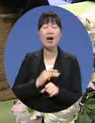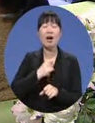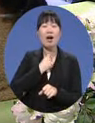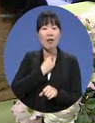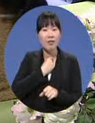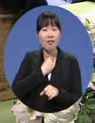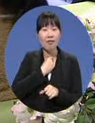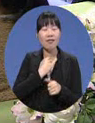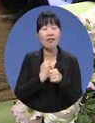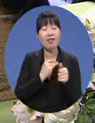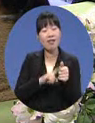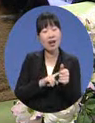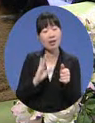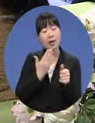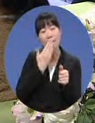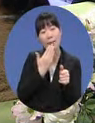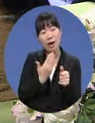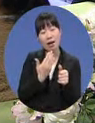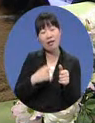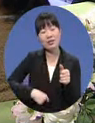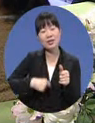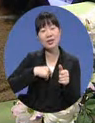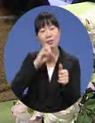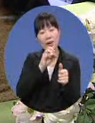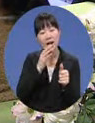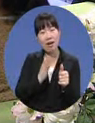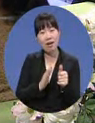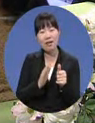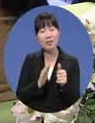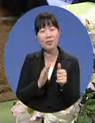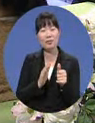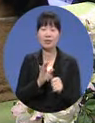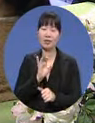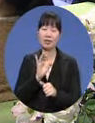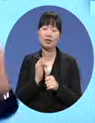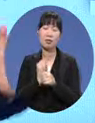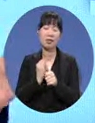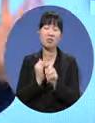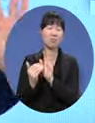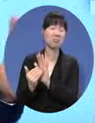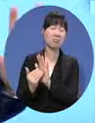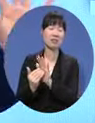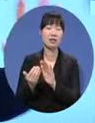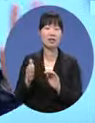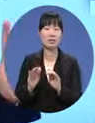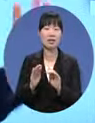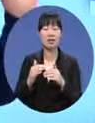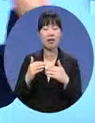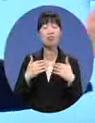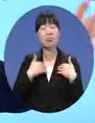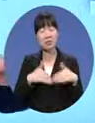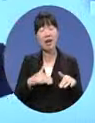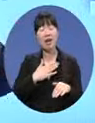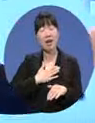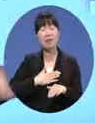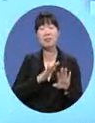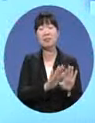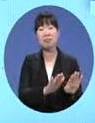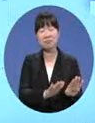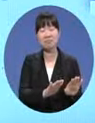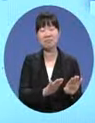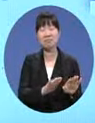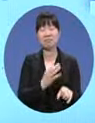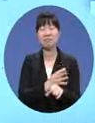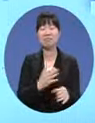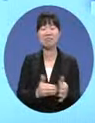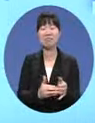자기하고. 될까? 뭐 이렇게 아무튼 솔직히 얘기하세요. 그러면 안 될 수도 있다. 그래? 알았어. 피곤한가 보지. 알았어. 이렇게 쿨하게